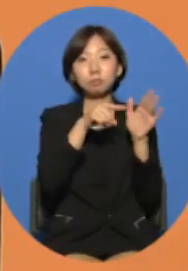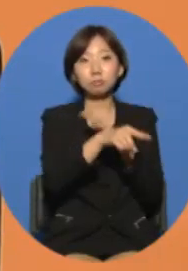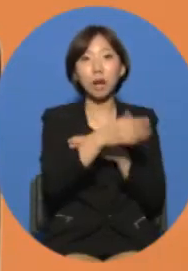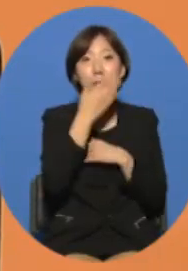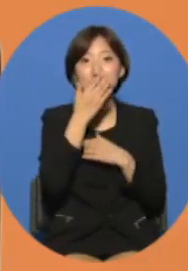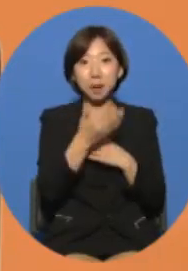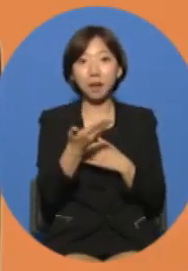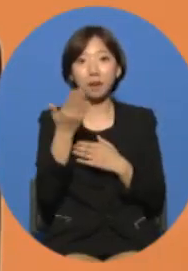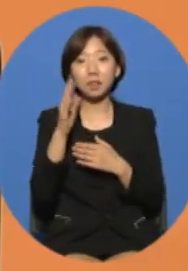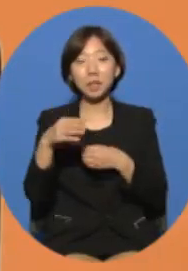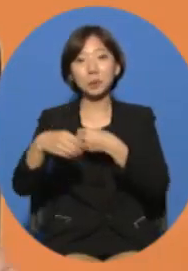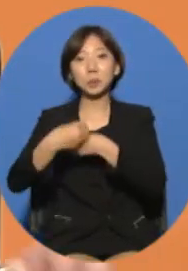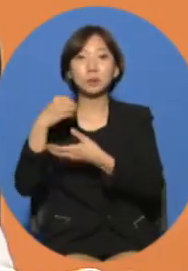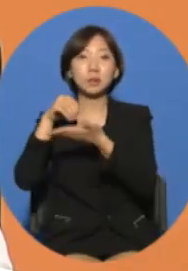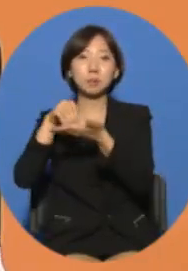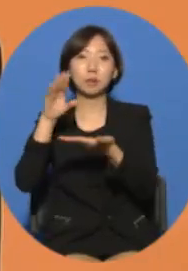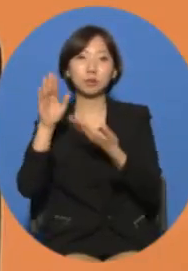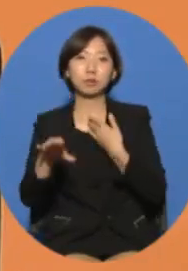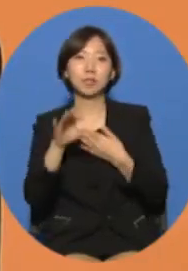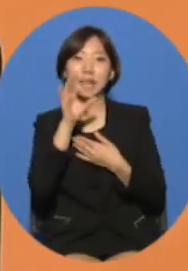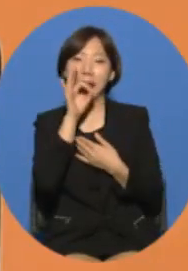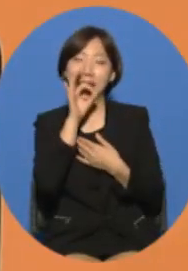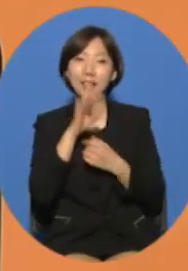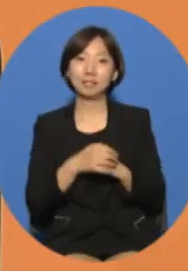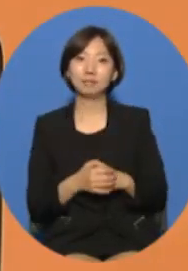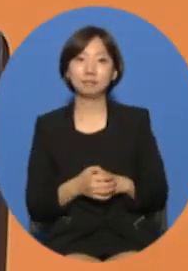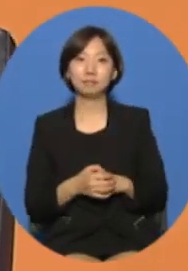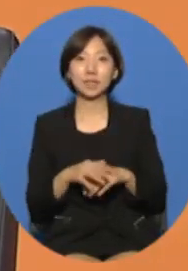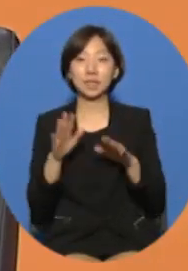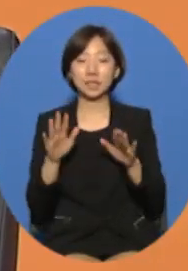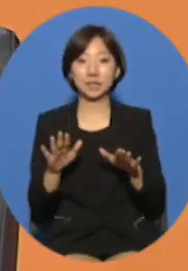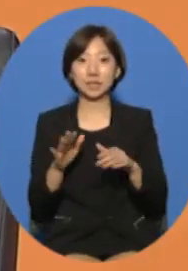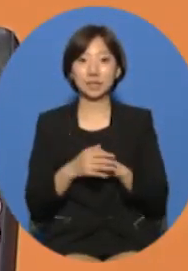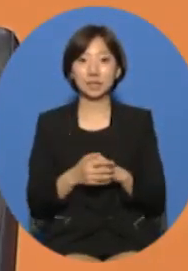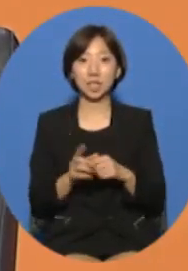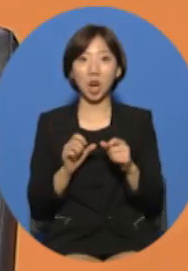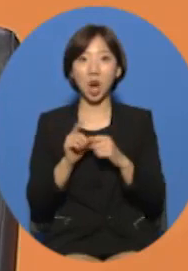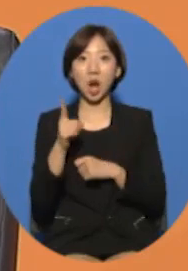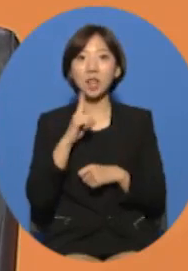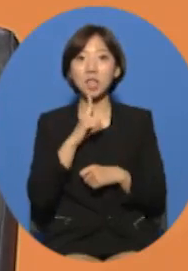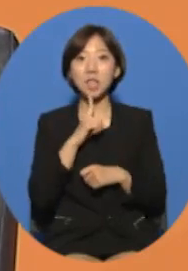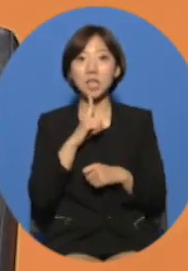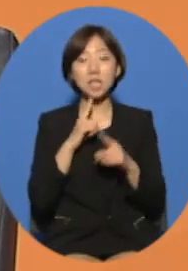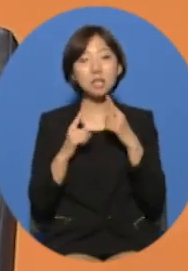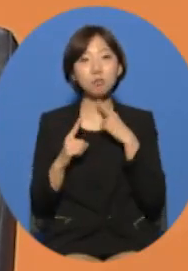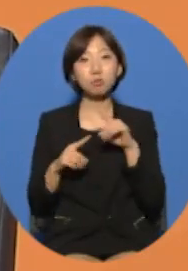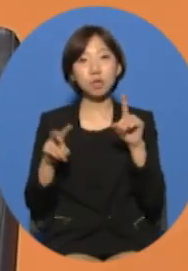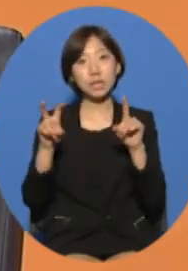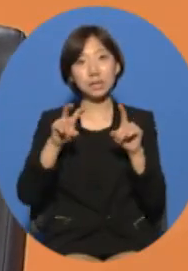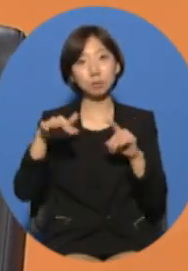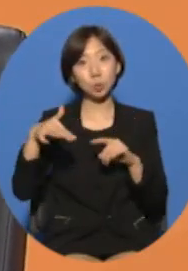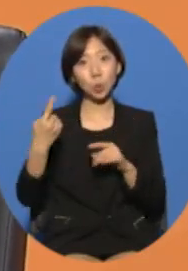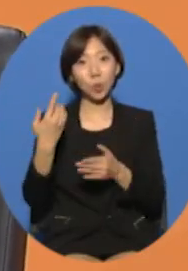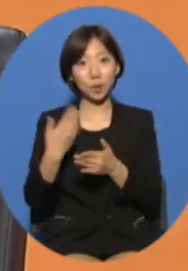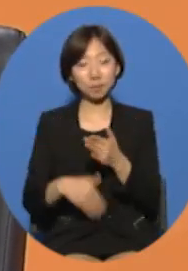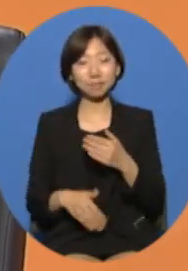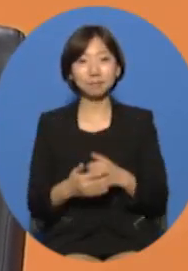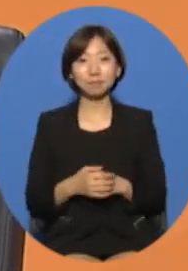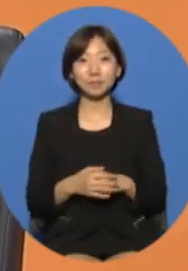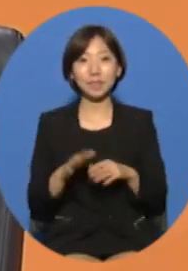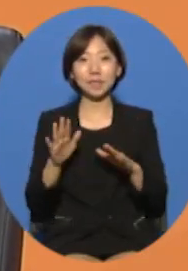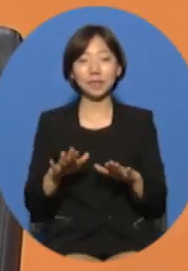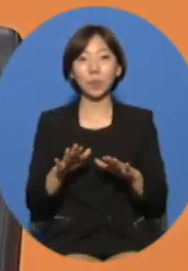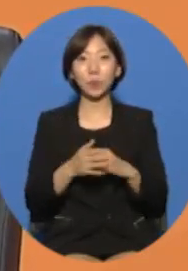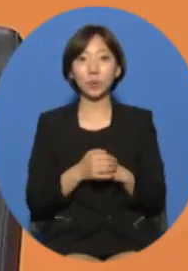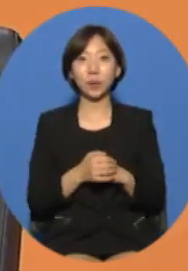되겠네요. 그렇습니다. 그렇습니다. 네. 자 이제 투표 시각이 지금 거의 1분 한 20초밖에 네. 남지 않았습니다. 정말